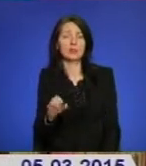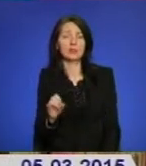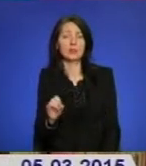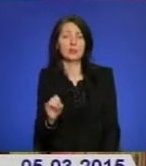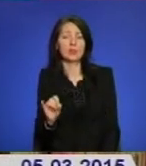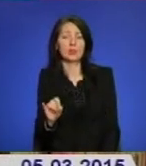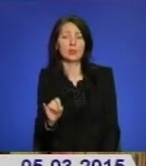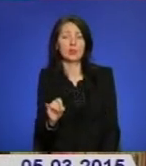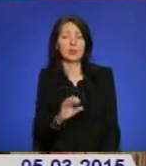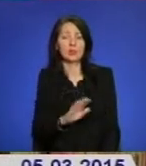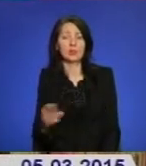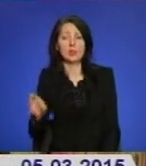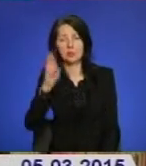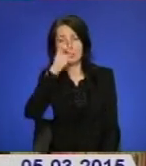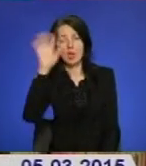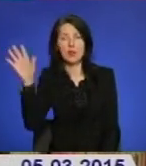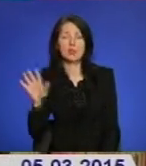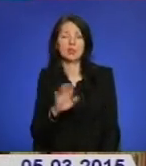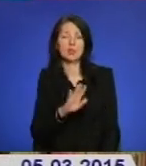України ні